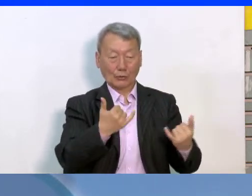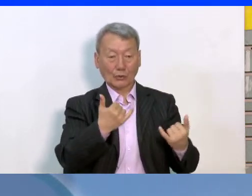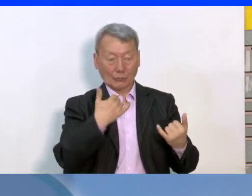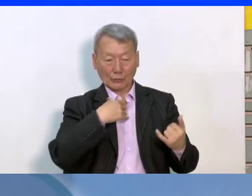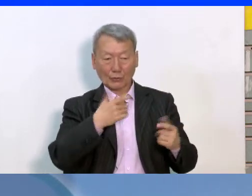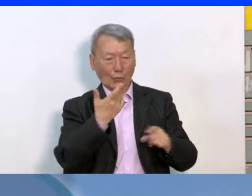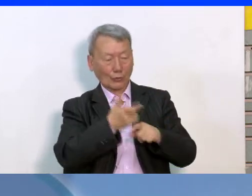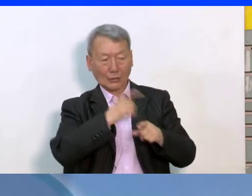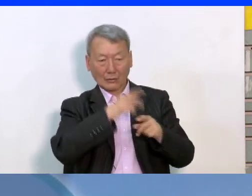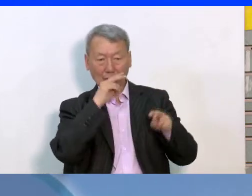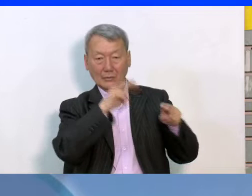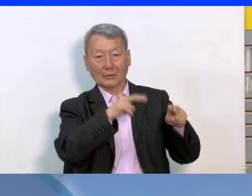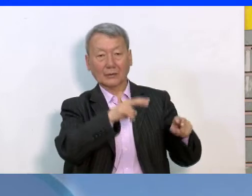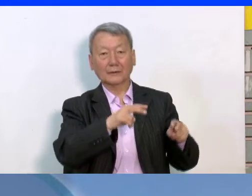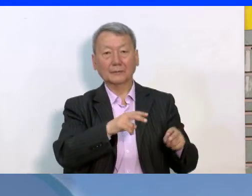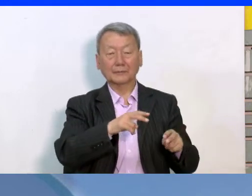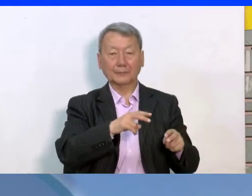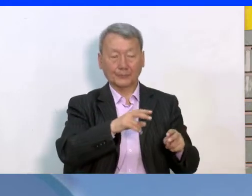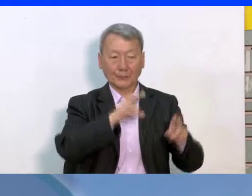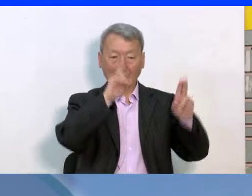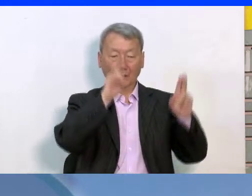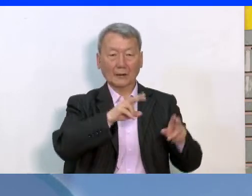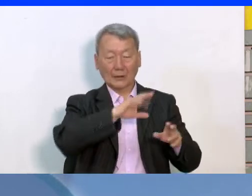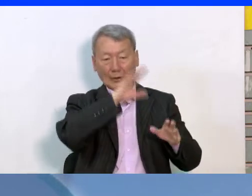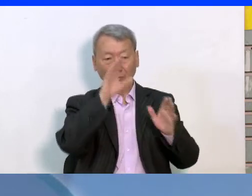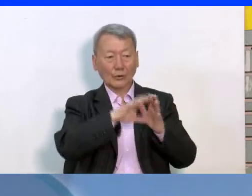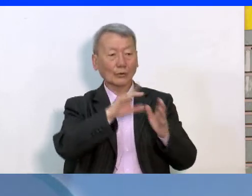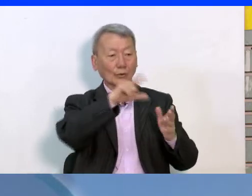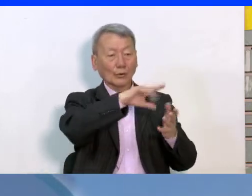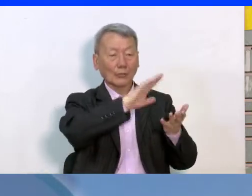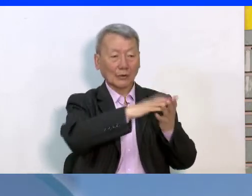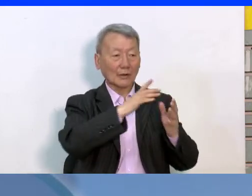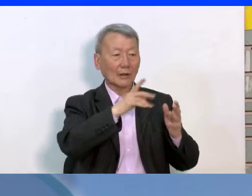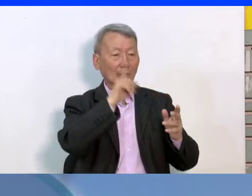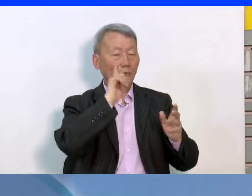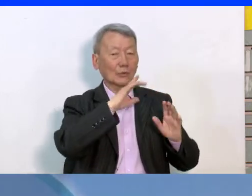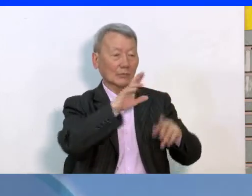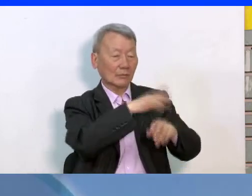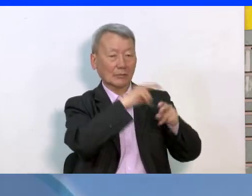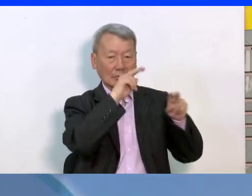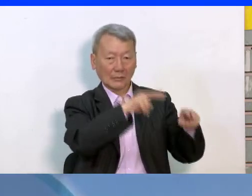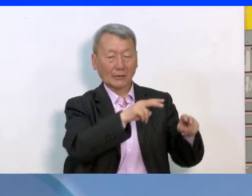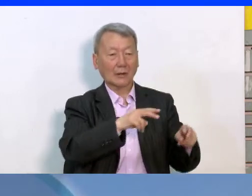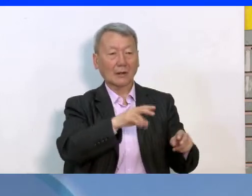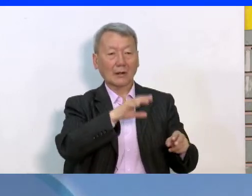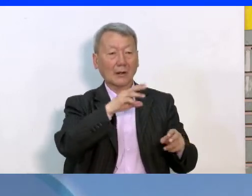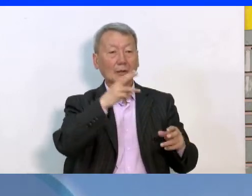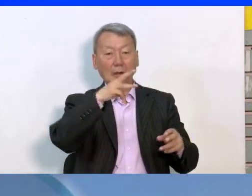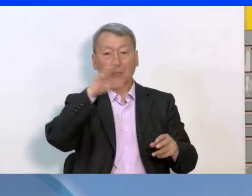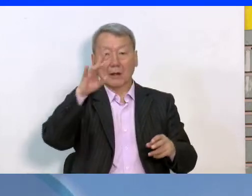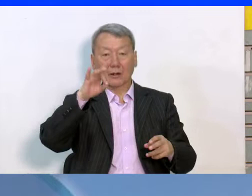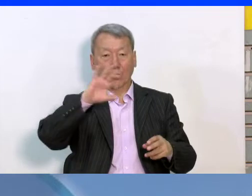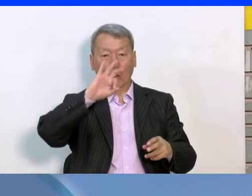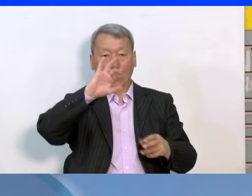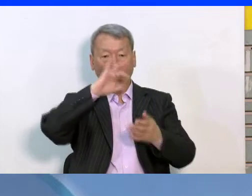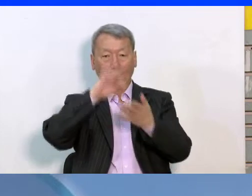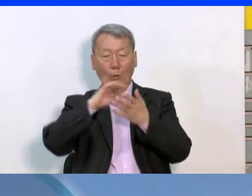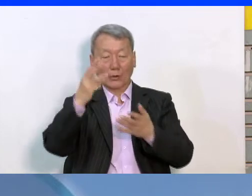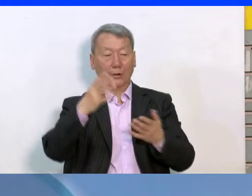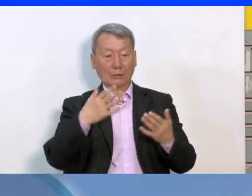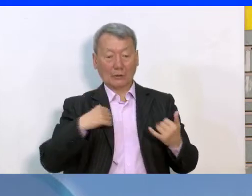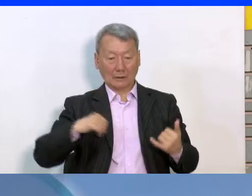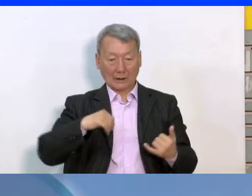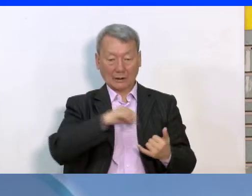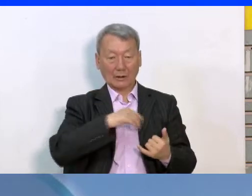көзөмөлдө, ал жердеги абал да көзөмөлдө. Баардыгына шартын уюштуруп беришкен. шаардык мэрияда уюштуруп берген. Бүгүнкү күндө